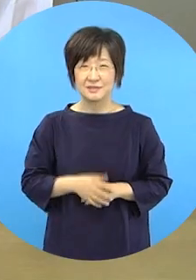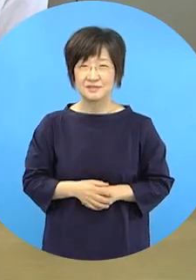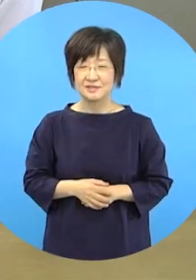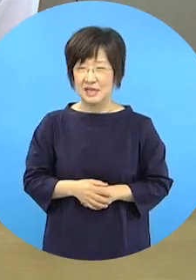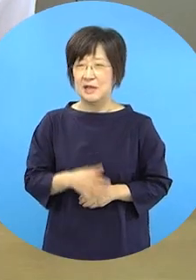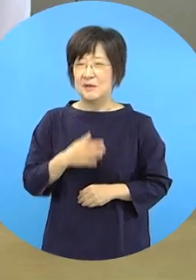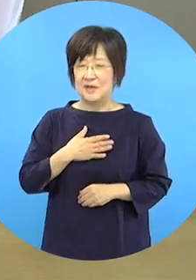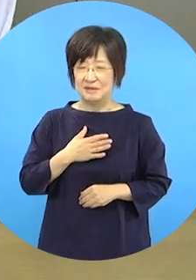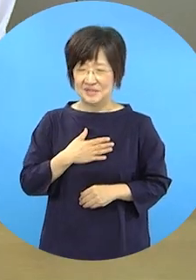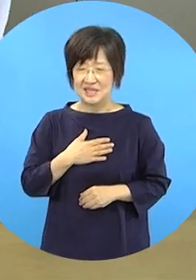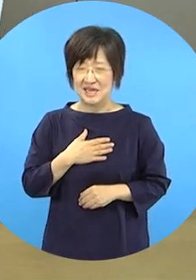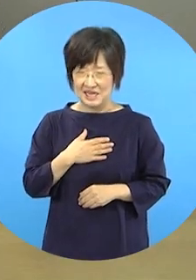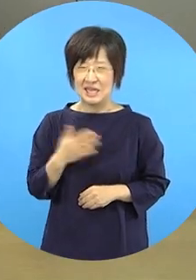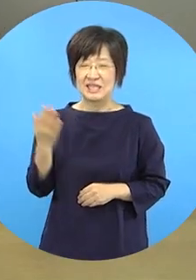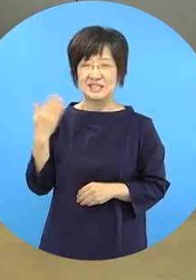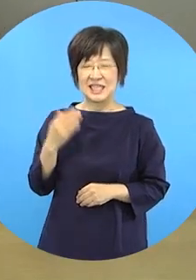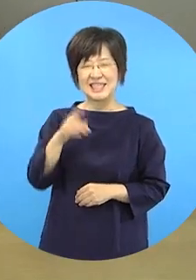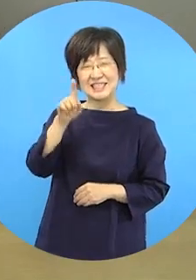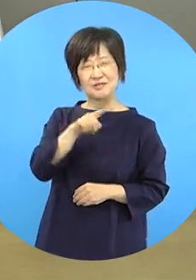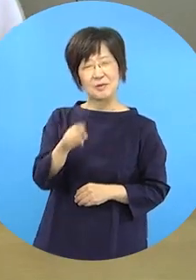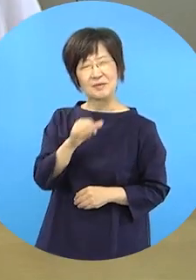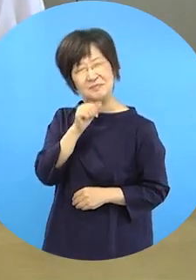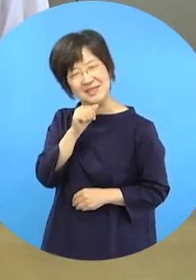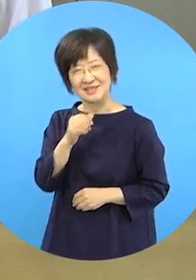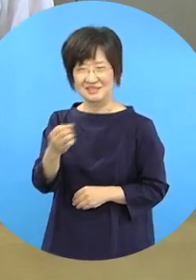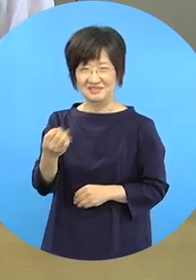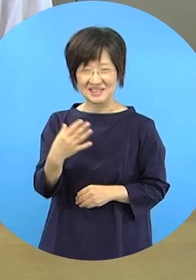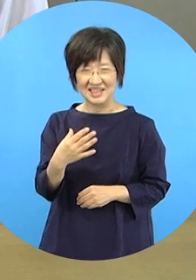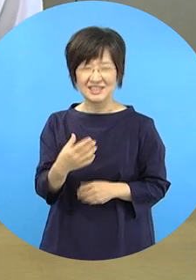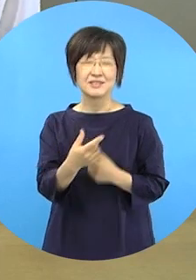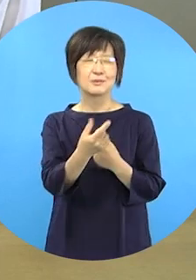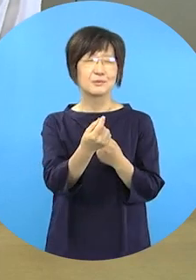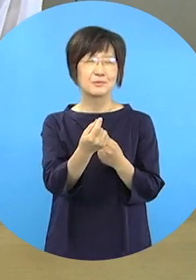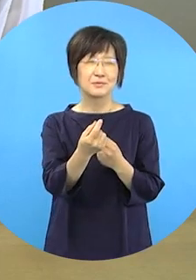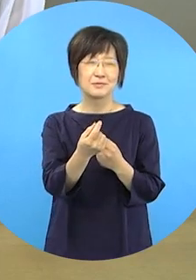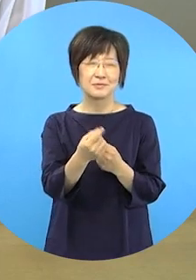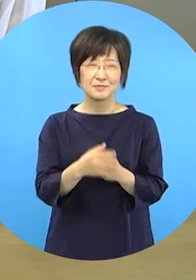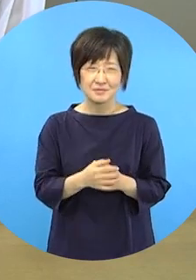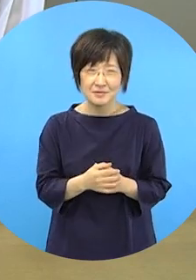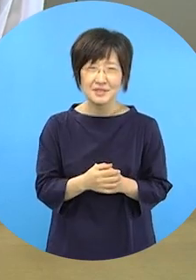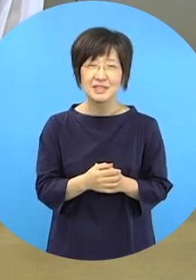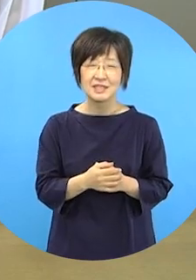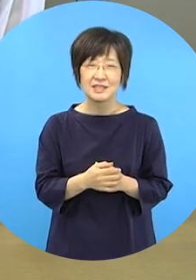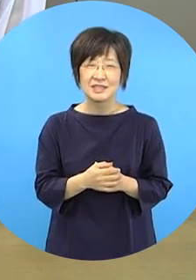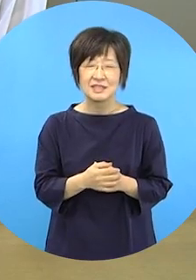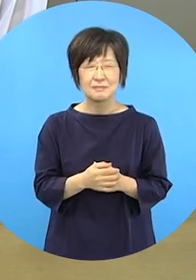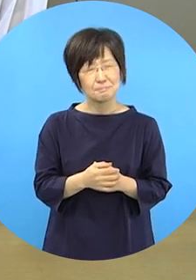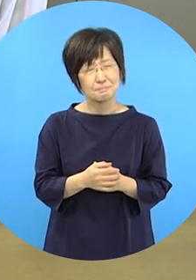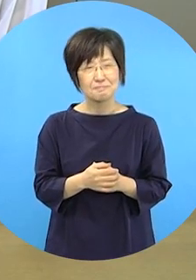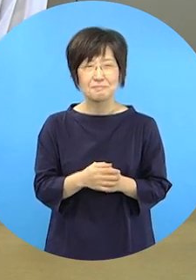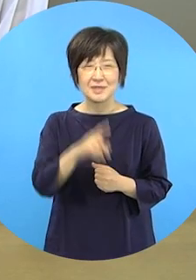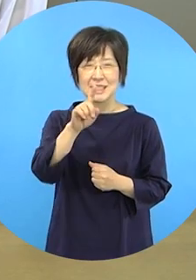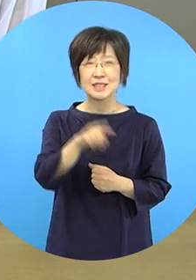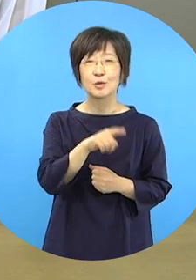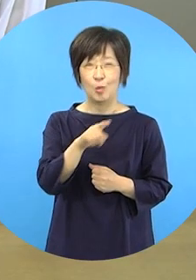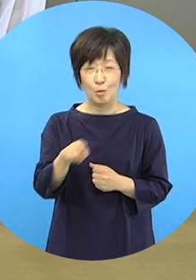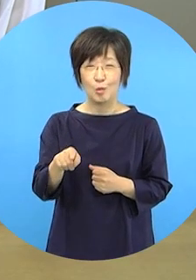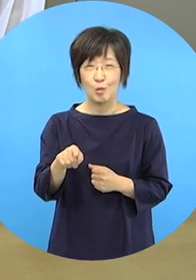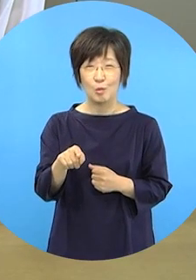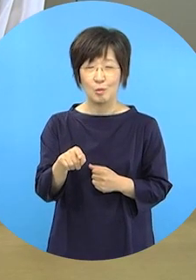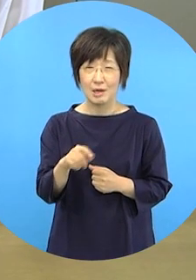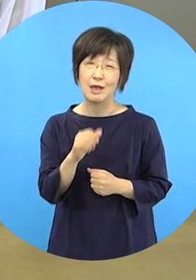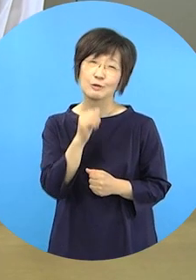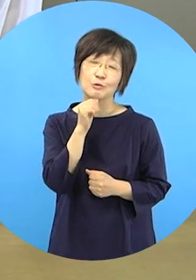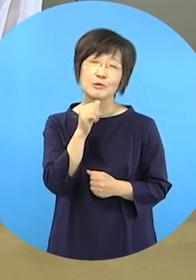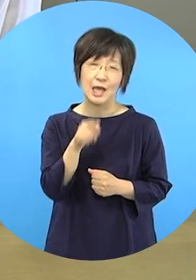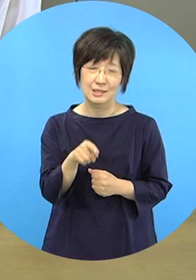。これからもね、先ほど人が少ないというふうにおっしゃっていましたが、 そうですね非常にやっぱり人が少